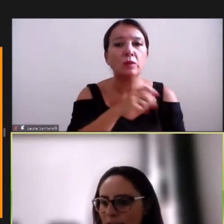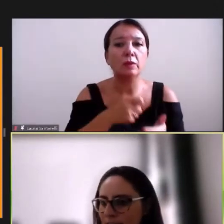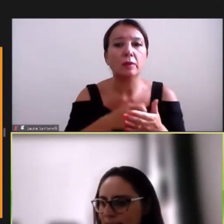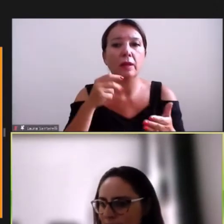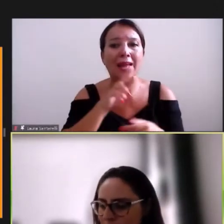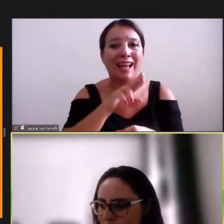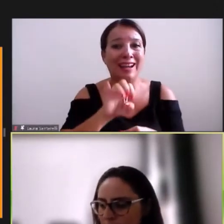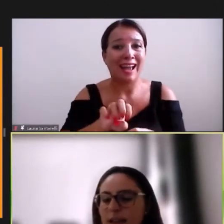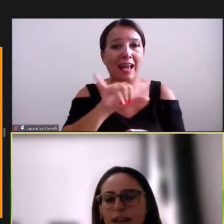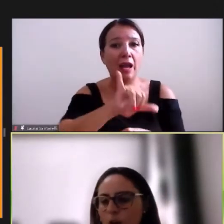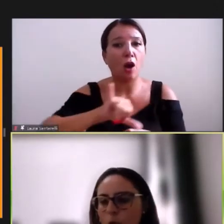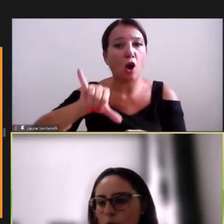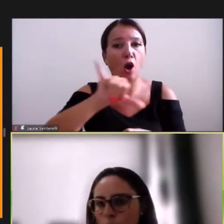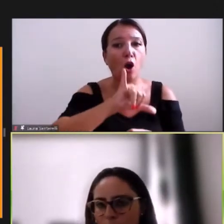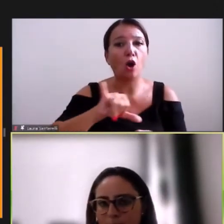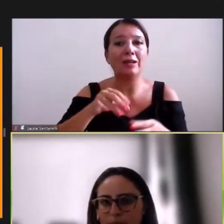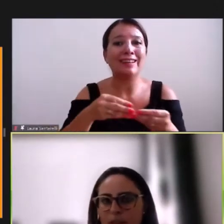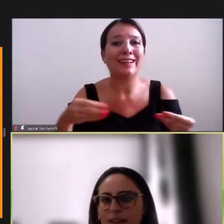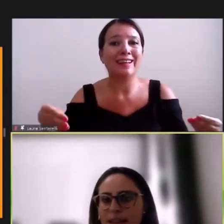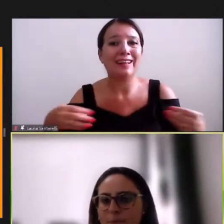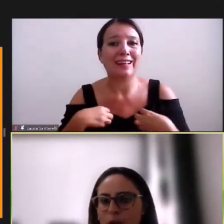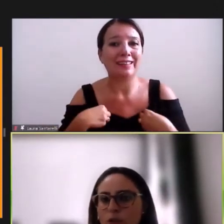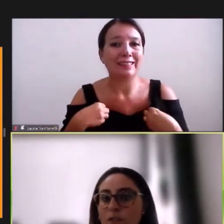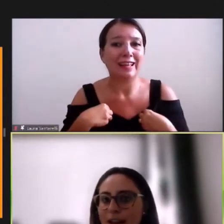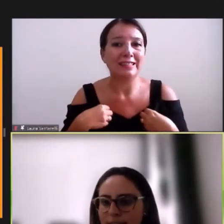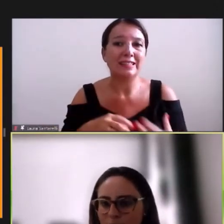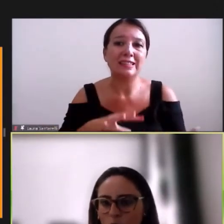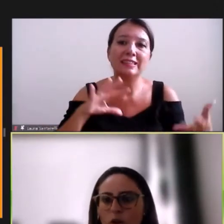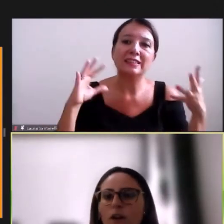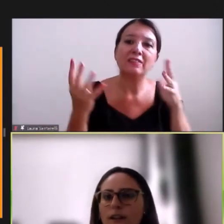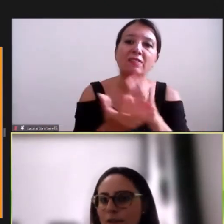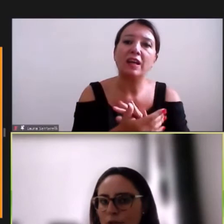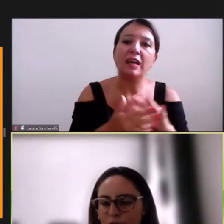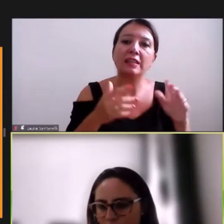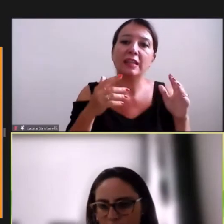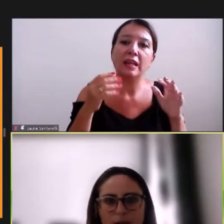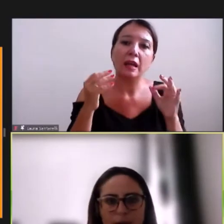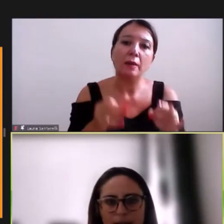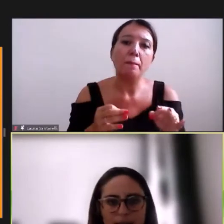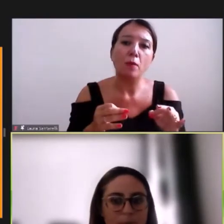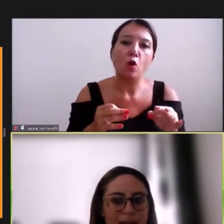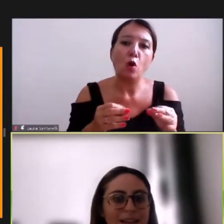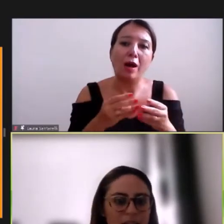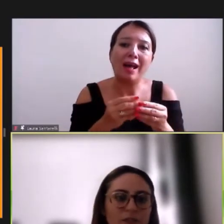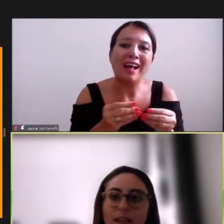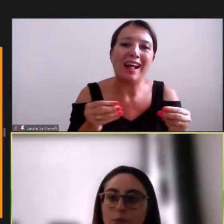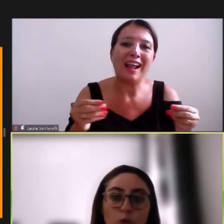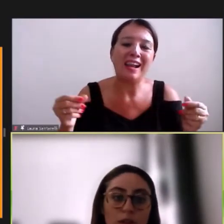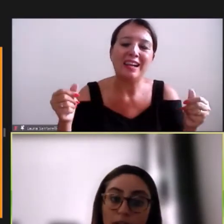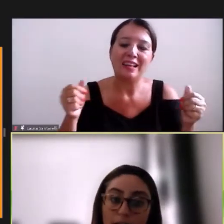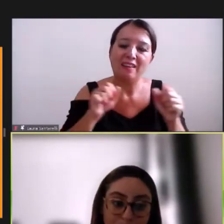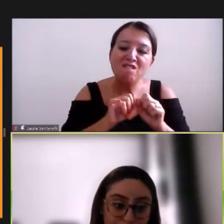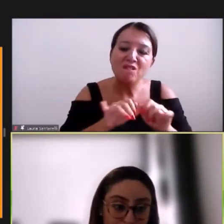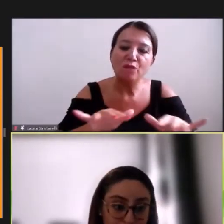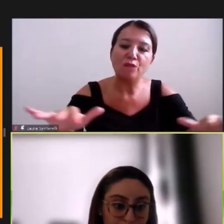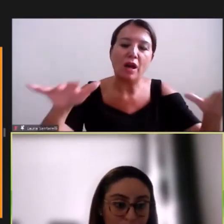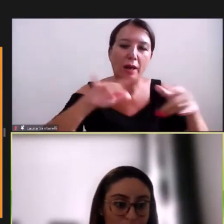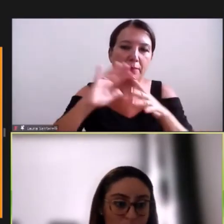gli oli e i tessili, che comunque diventano linfa per altre filiere